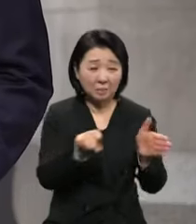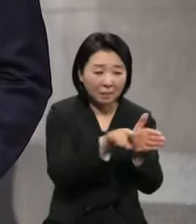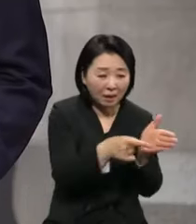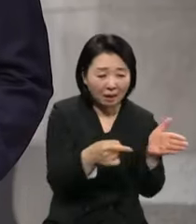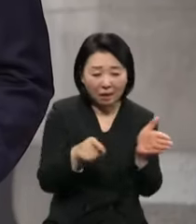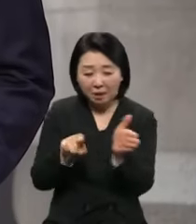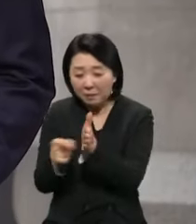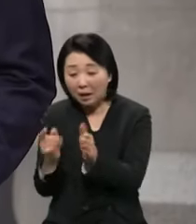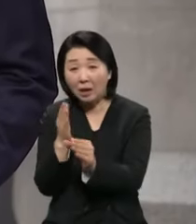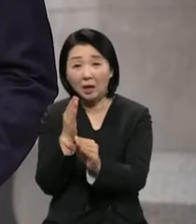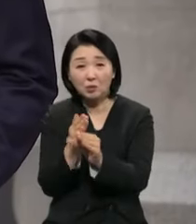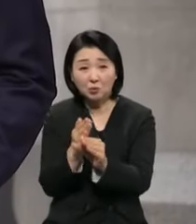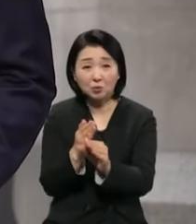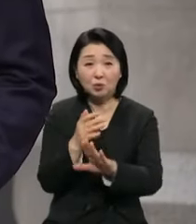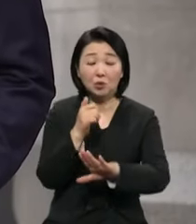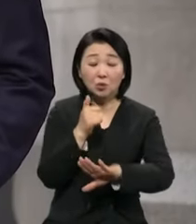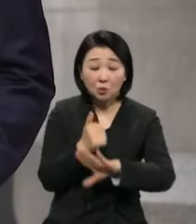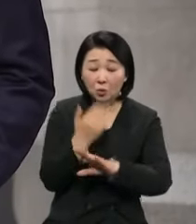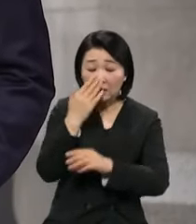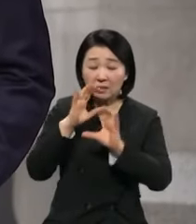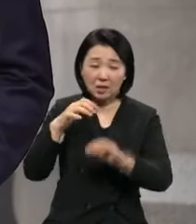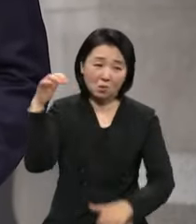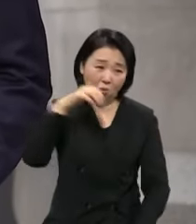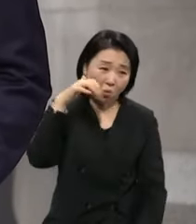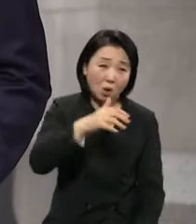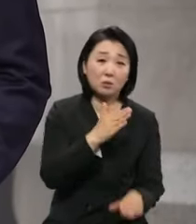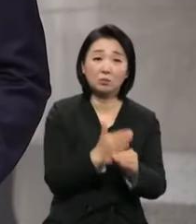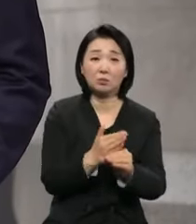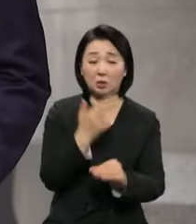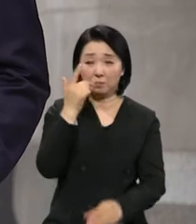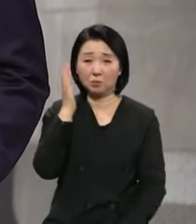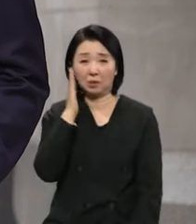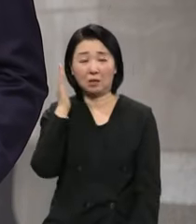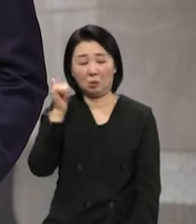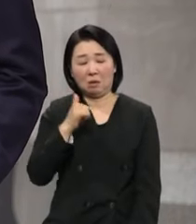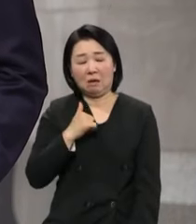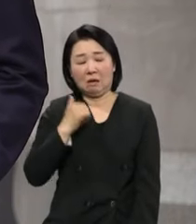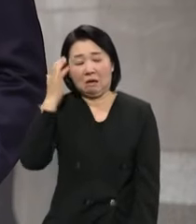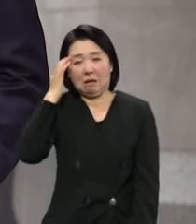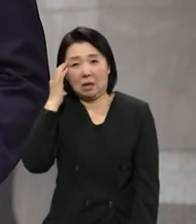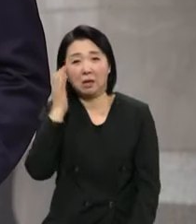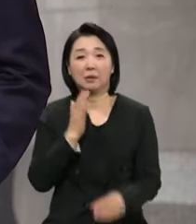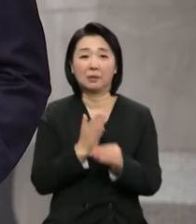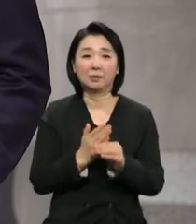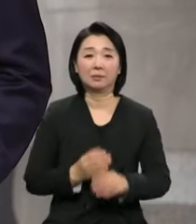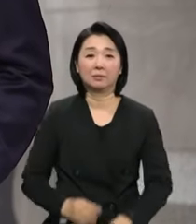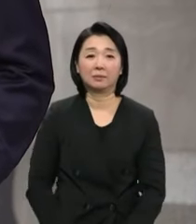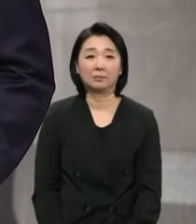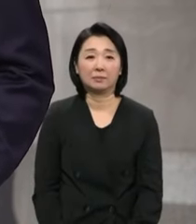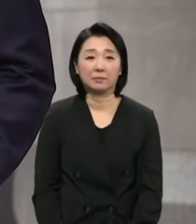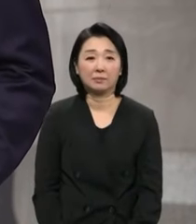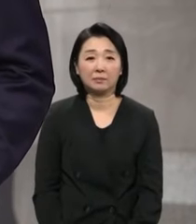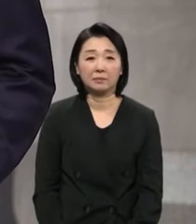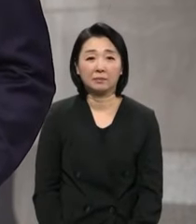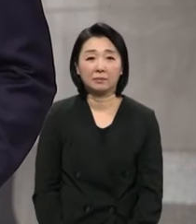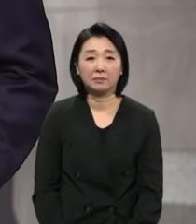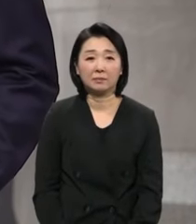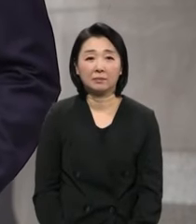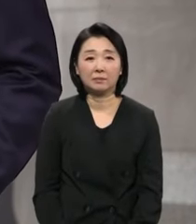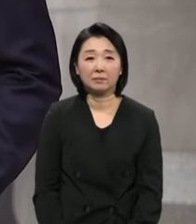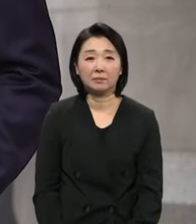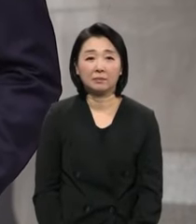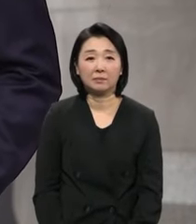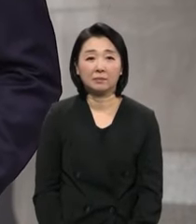상황에서 수위를 높여가고 있는 이스라엘군의 공격은 바이든 대통령을 더 궁지에 몰아넣고 있습니다. 워싱턴에서